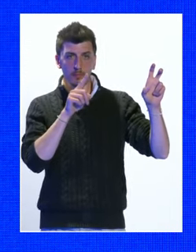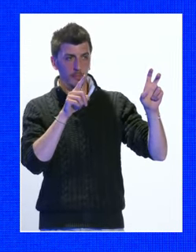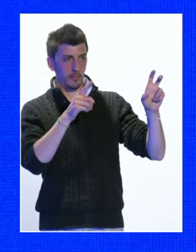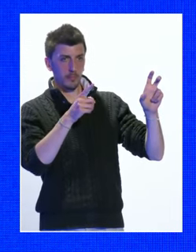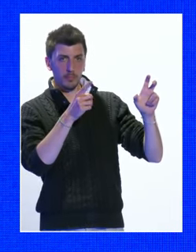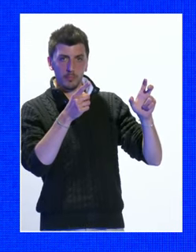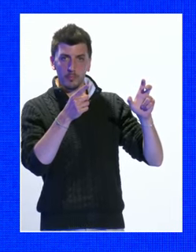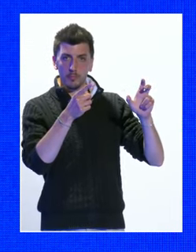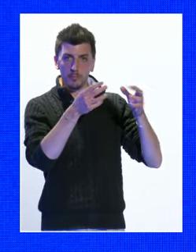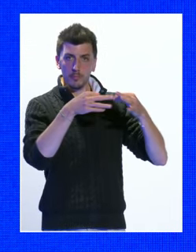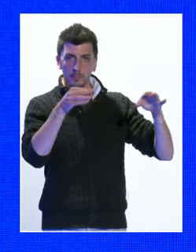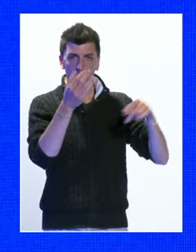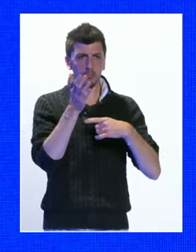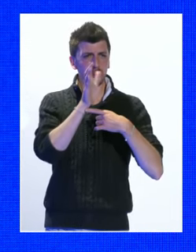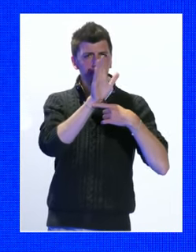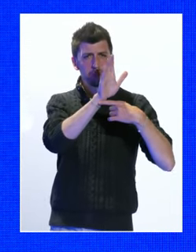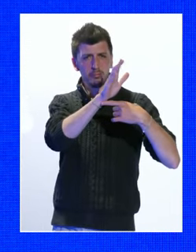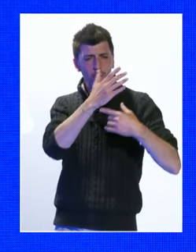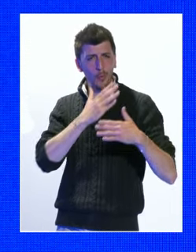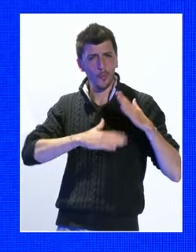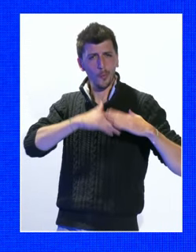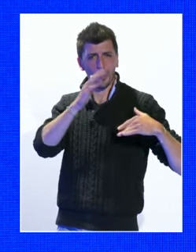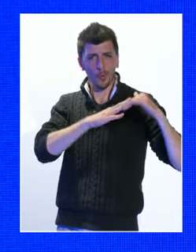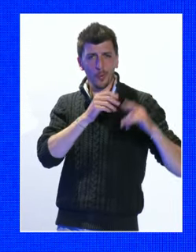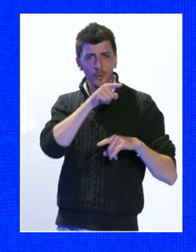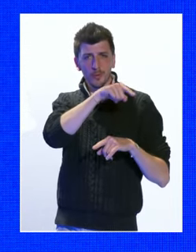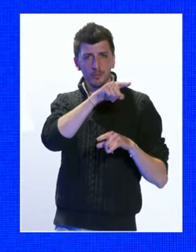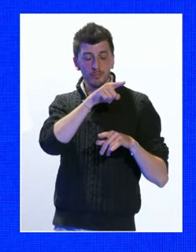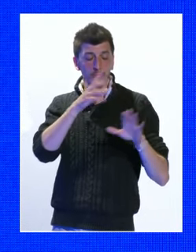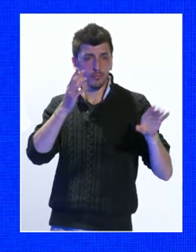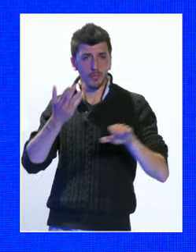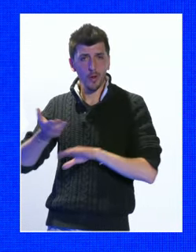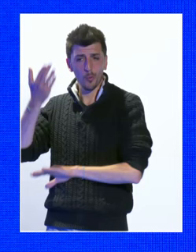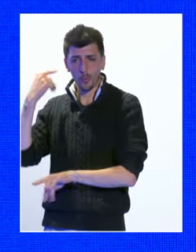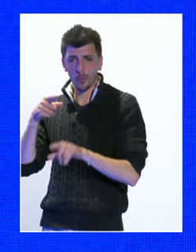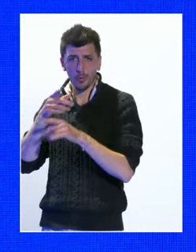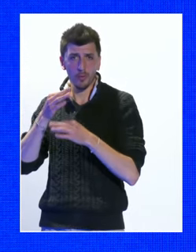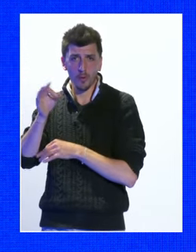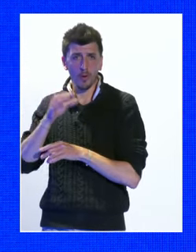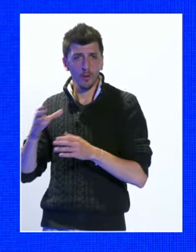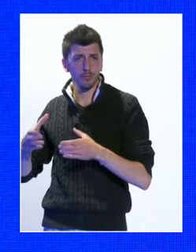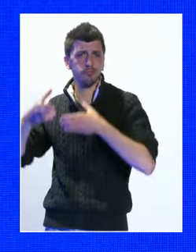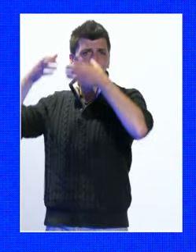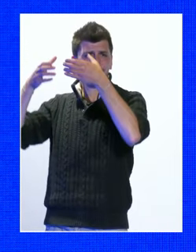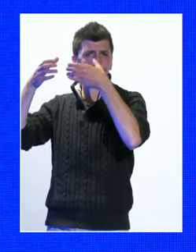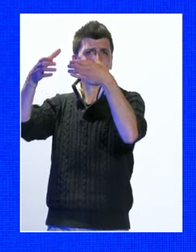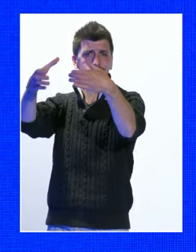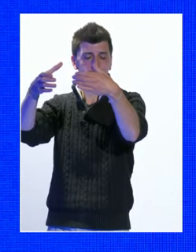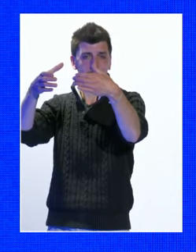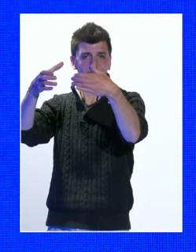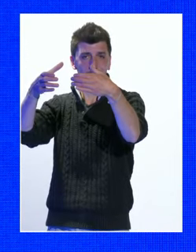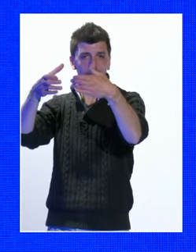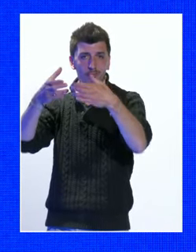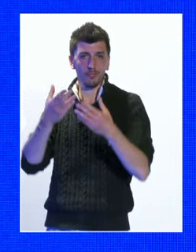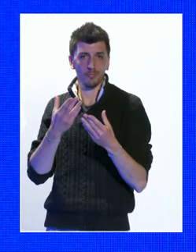heureux, il y aurait longtemps que la France marcherait en tête de tous les classements internationaux.